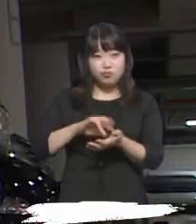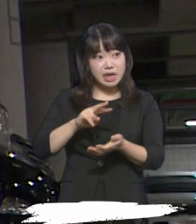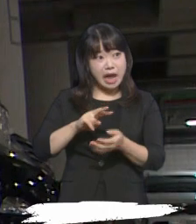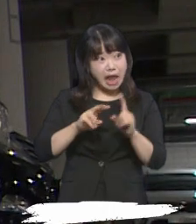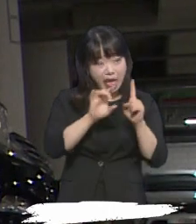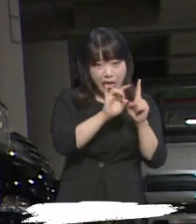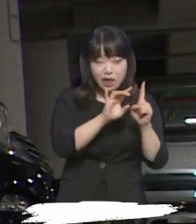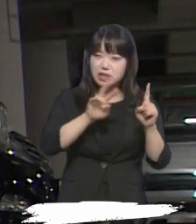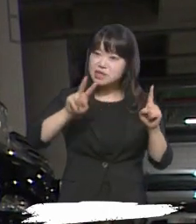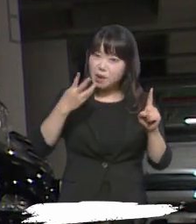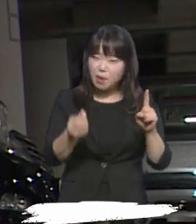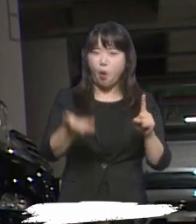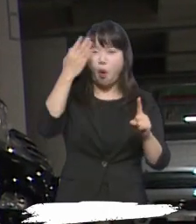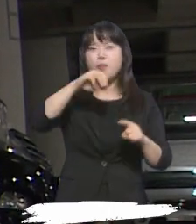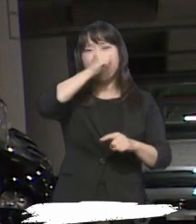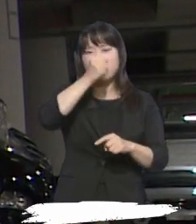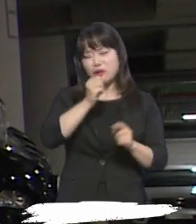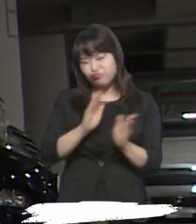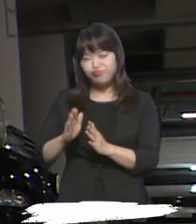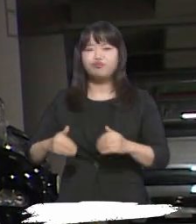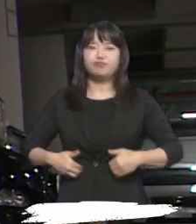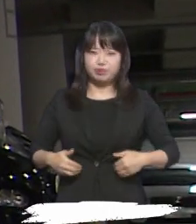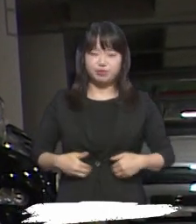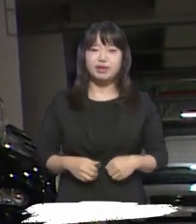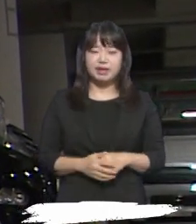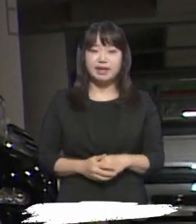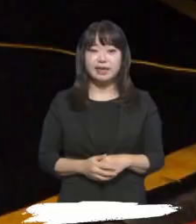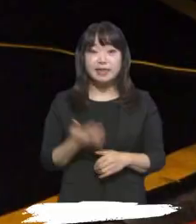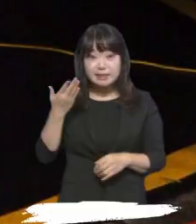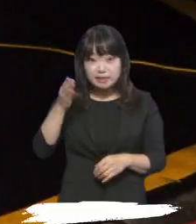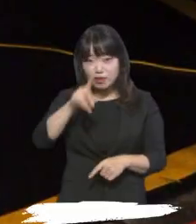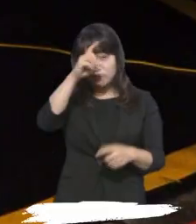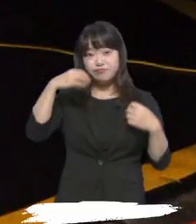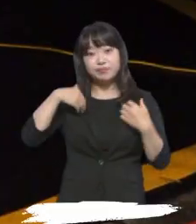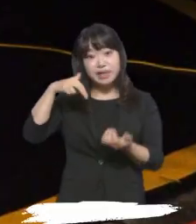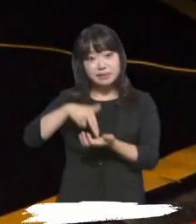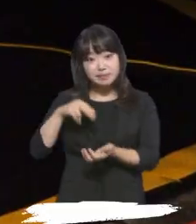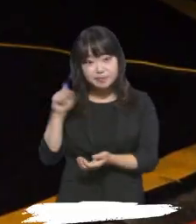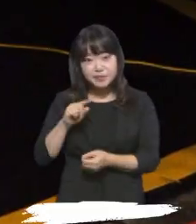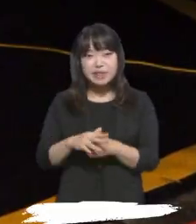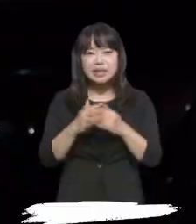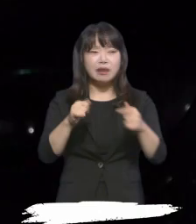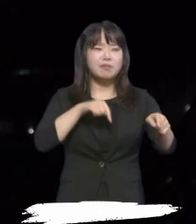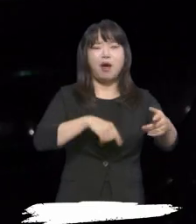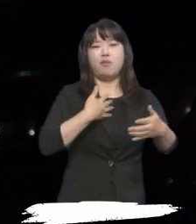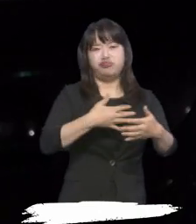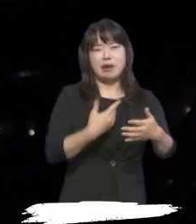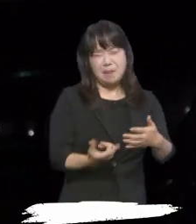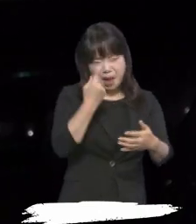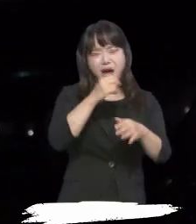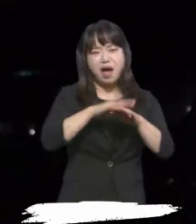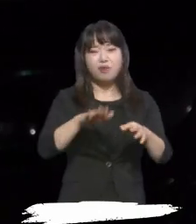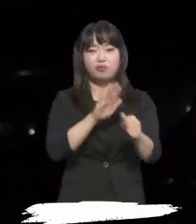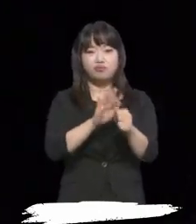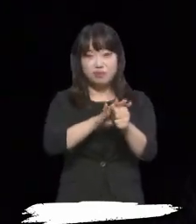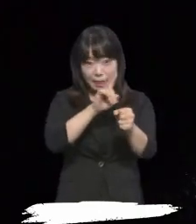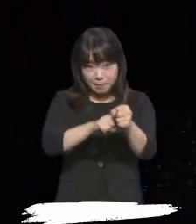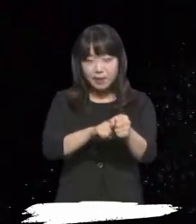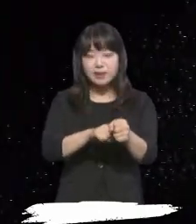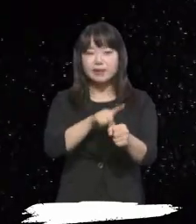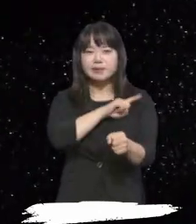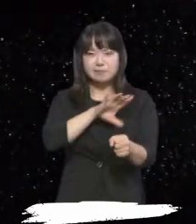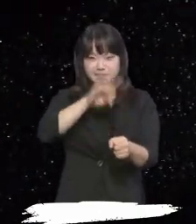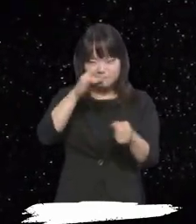넘어 예산 수억 원도 마련해야 합니다. 그러나 구청 측은 주민들의 불안감을 하루빨리 해소하는 게